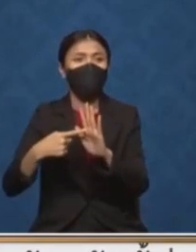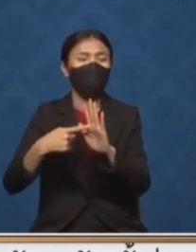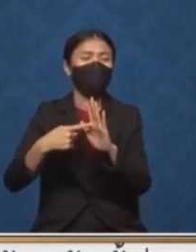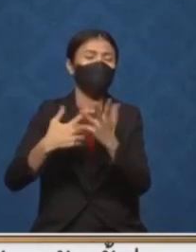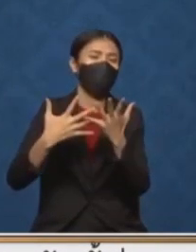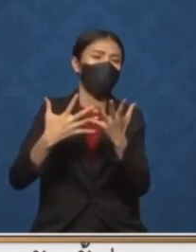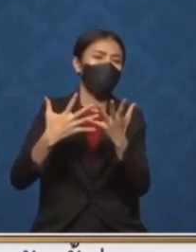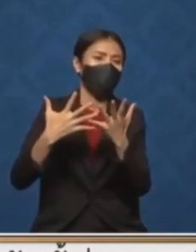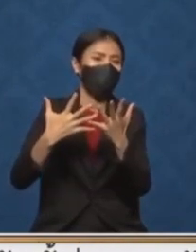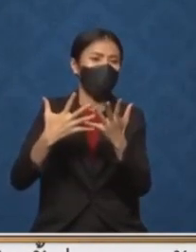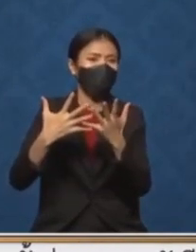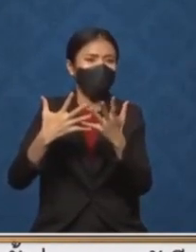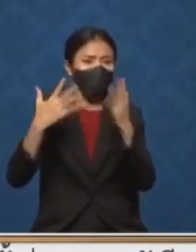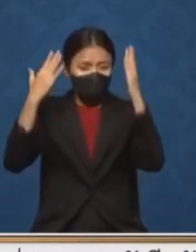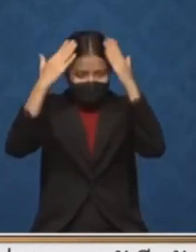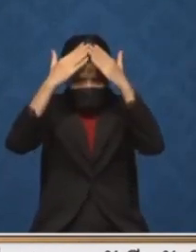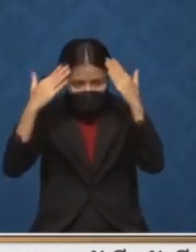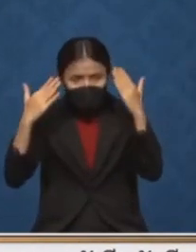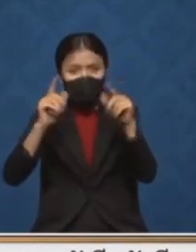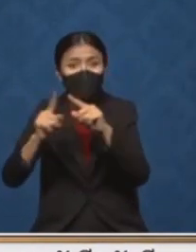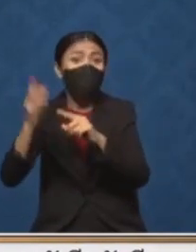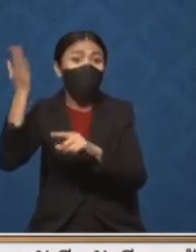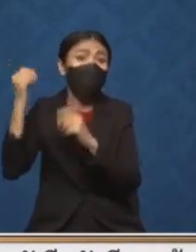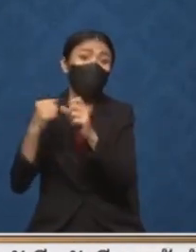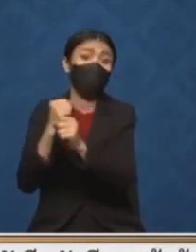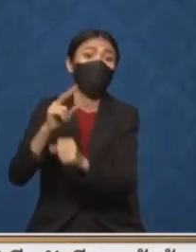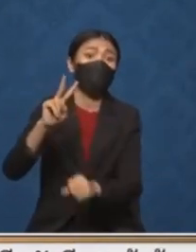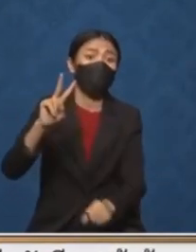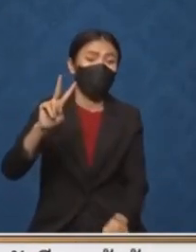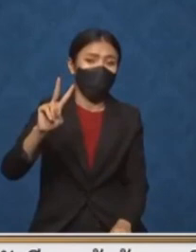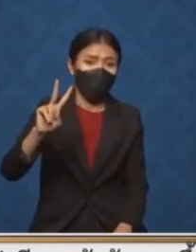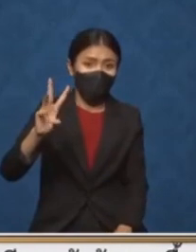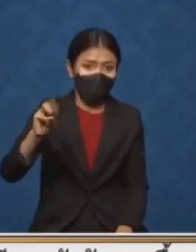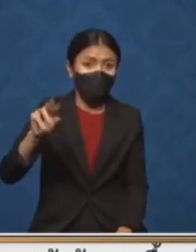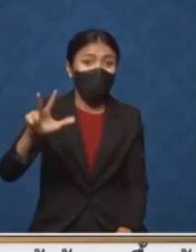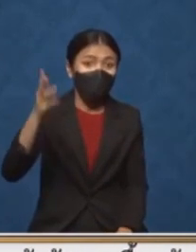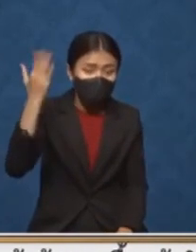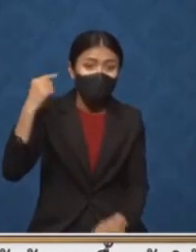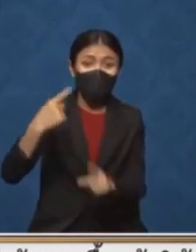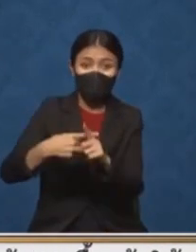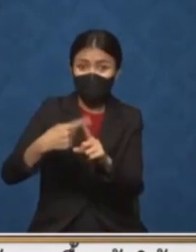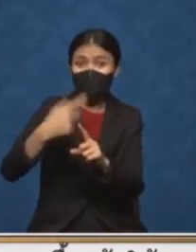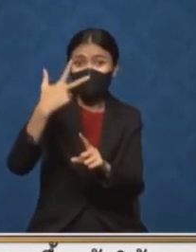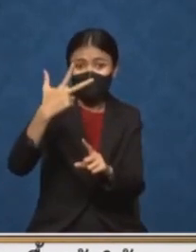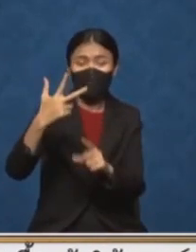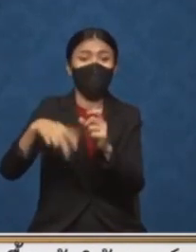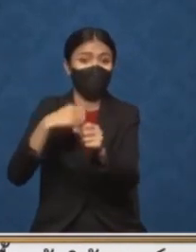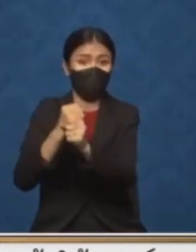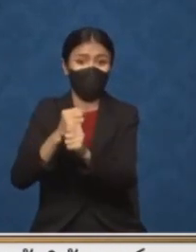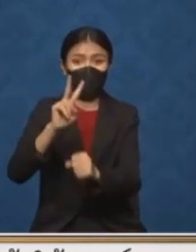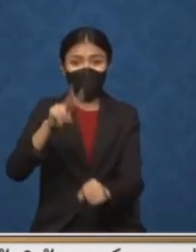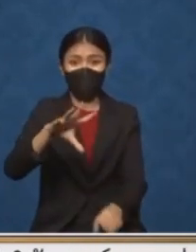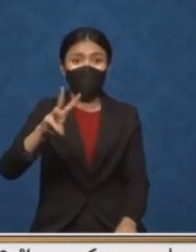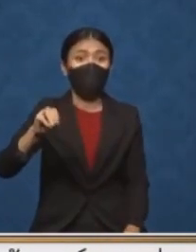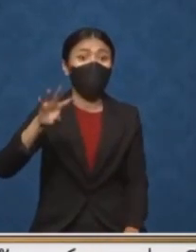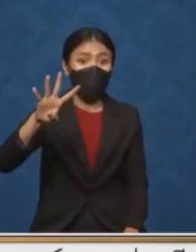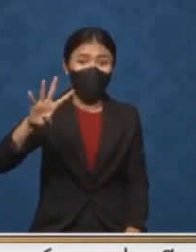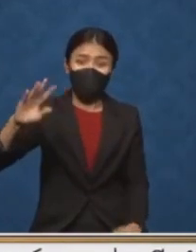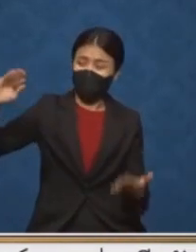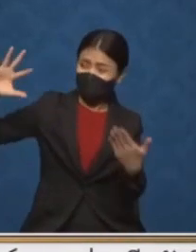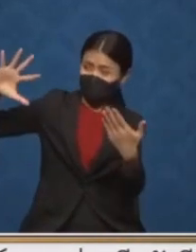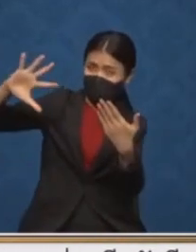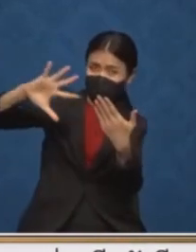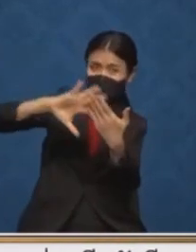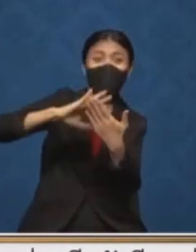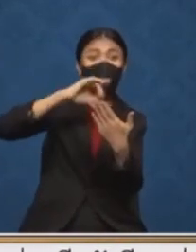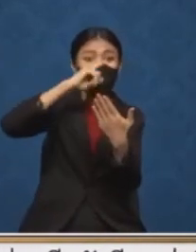จนเดือนมีนาคม 2,564 ได้แพ้ระบาดเข้ามาปเทศไย ทำให้โค